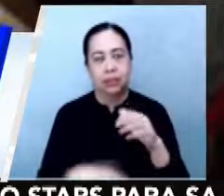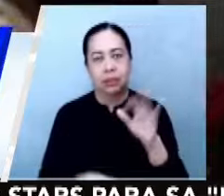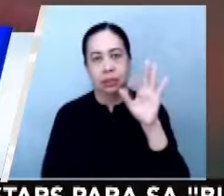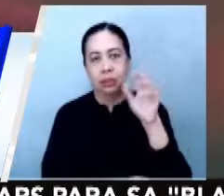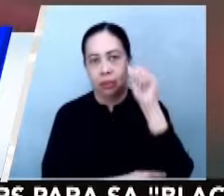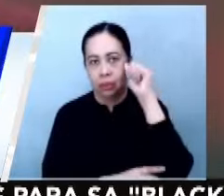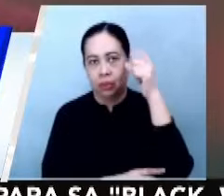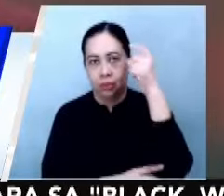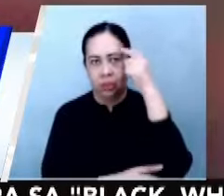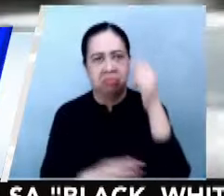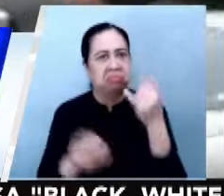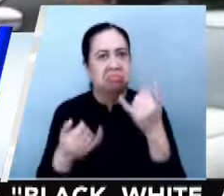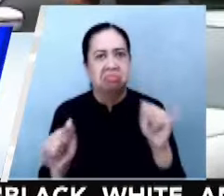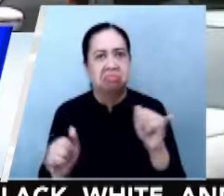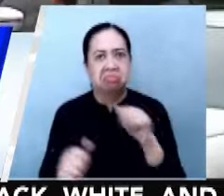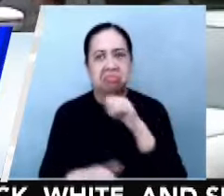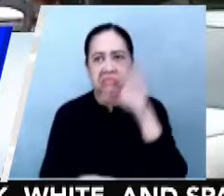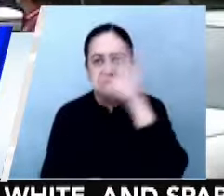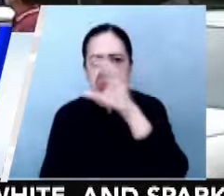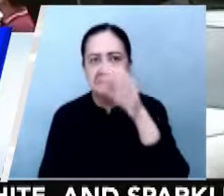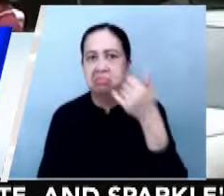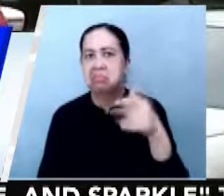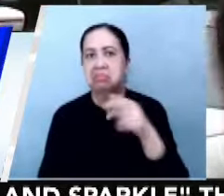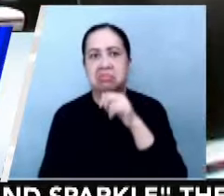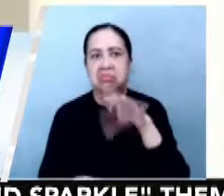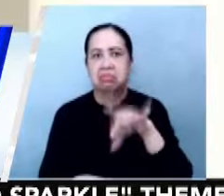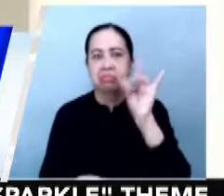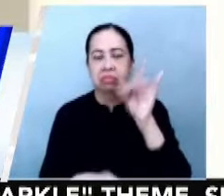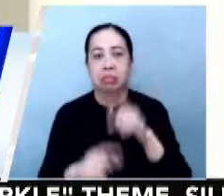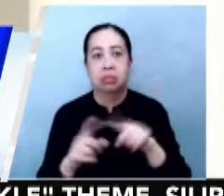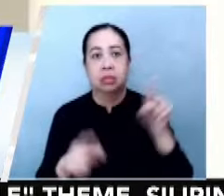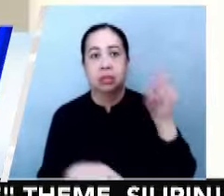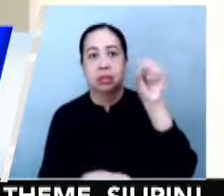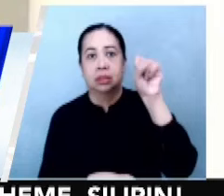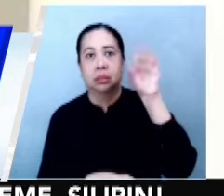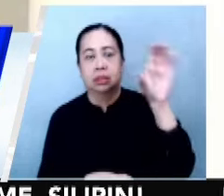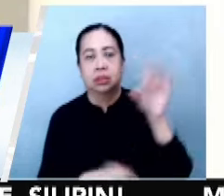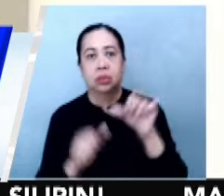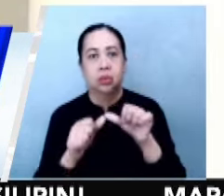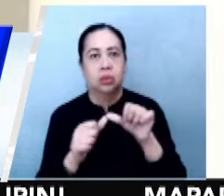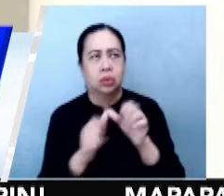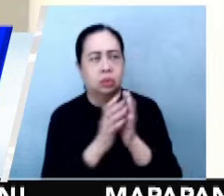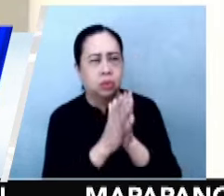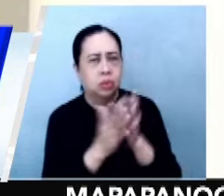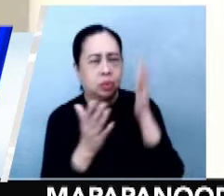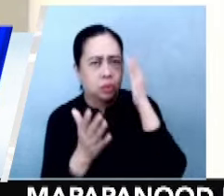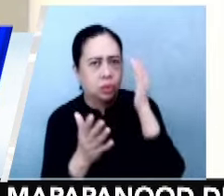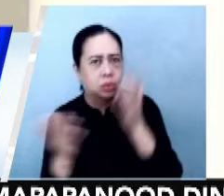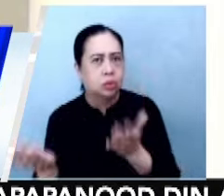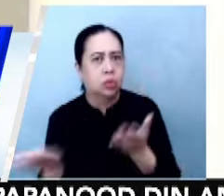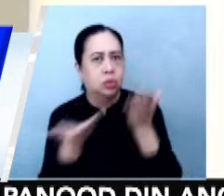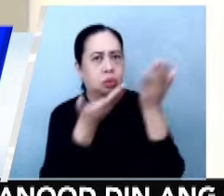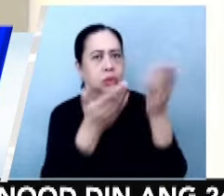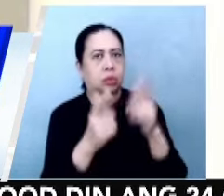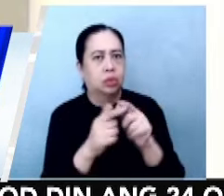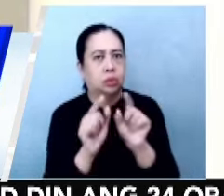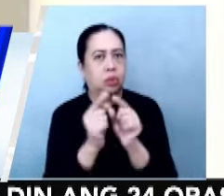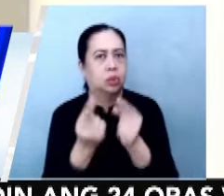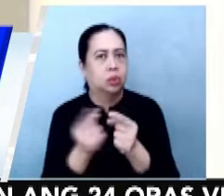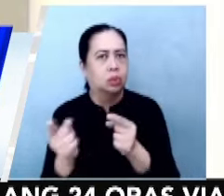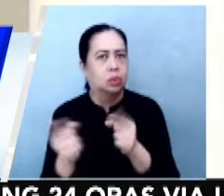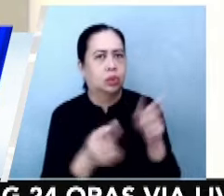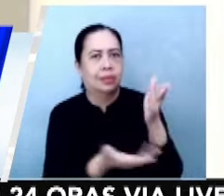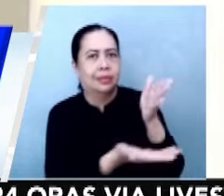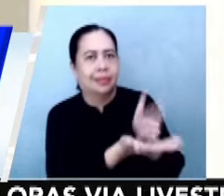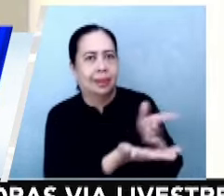rin ito natutuntun. Pero sa Korte Suprema, tuloy ang gulong ng petisyong isinampa ng kampo niya para mapigilan